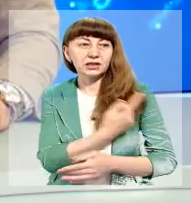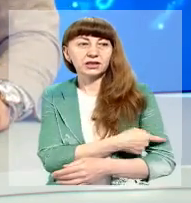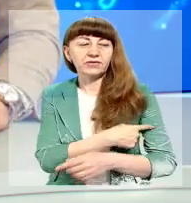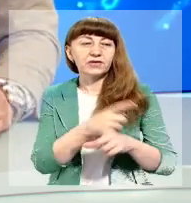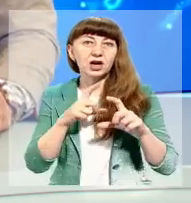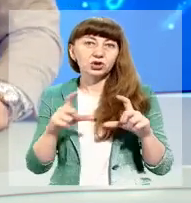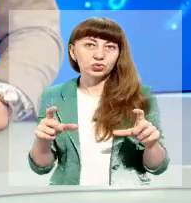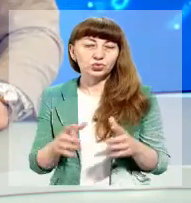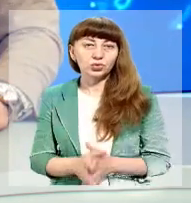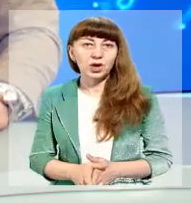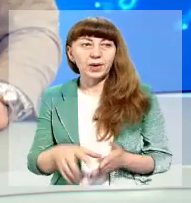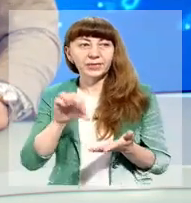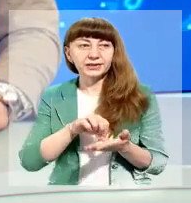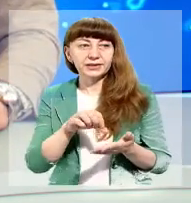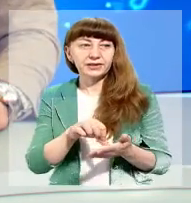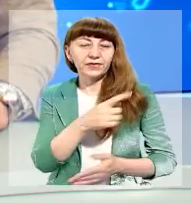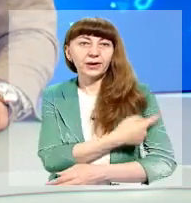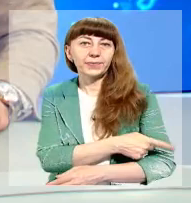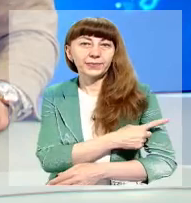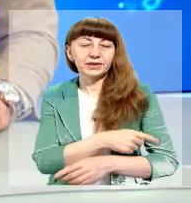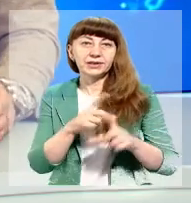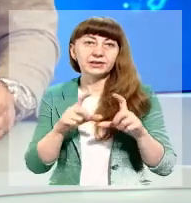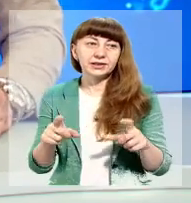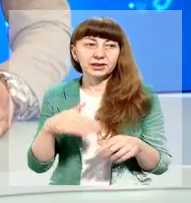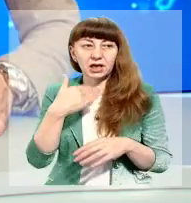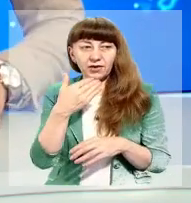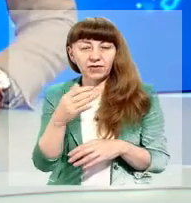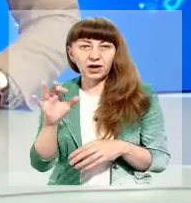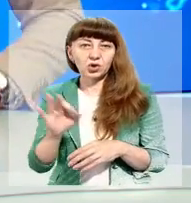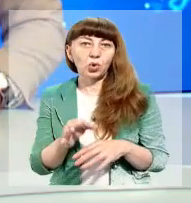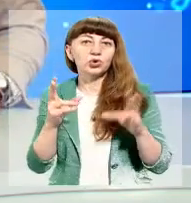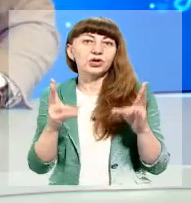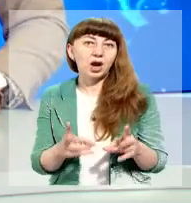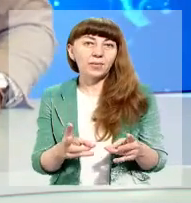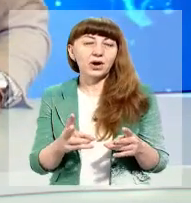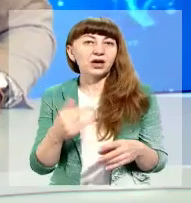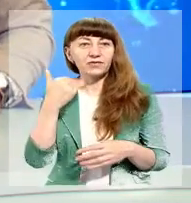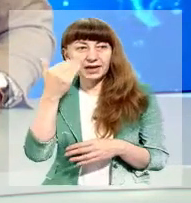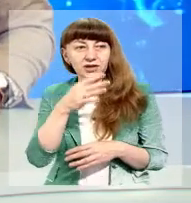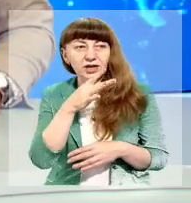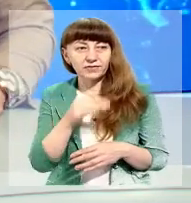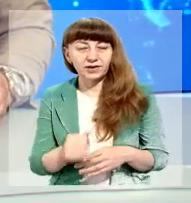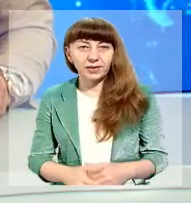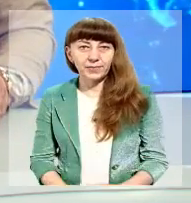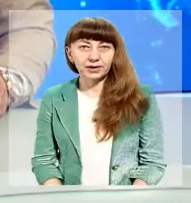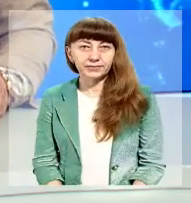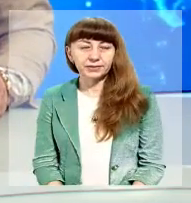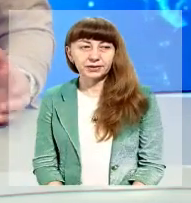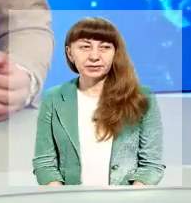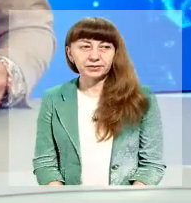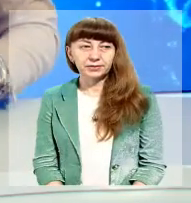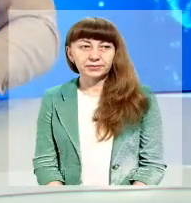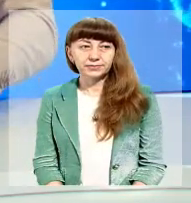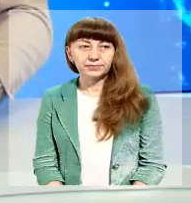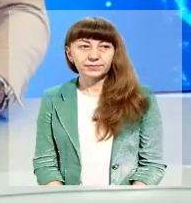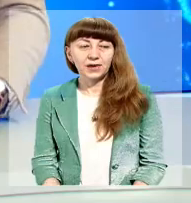саласы өкілдерінің білім алуы бір университетпен шектелмейді. Ақ халаттылар өздерінің біліктілігін қызмет барысында да шыңдай береді.